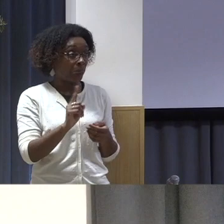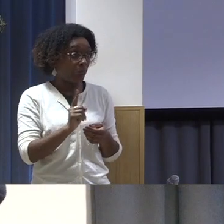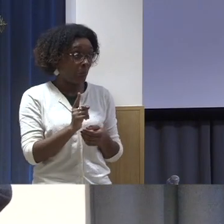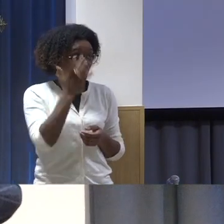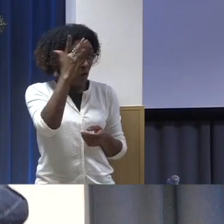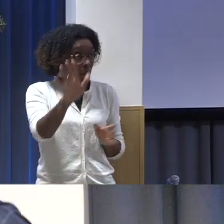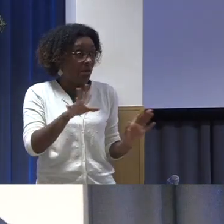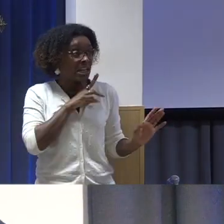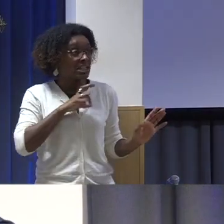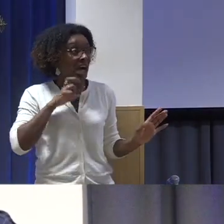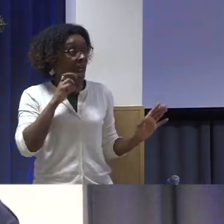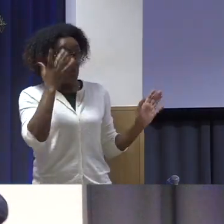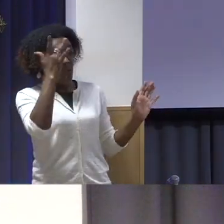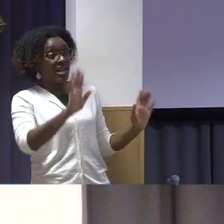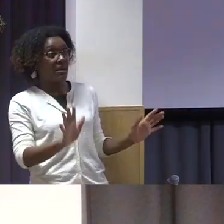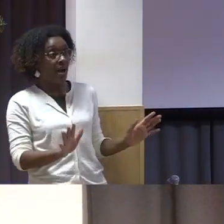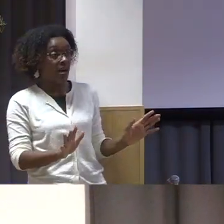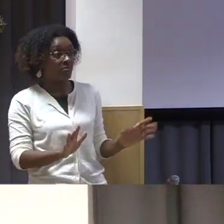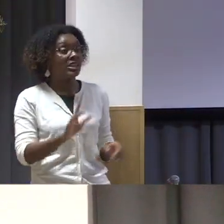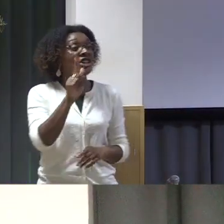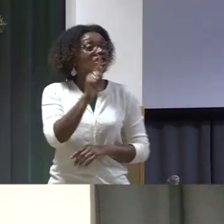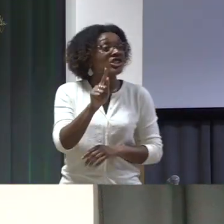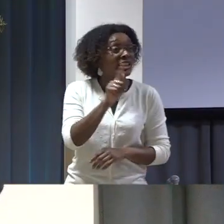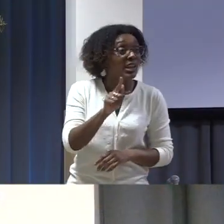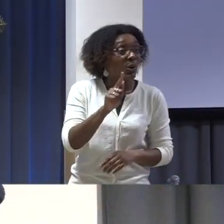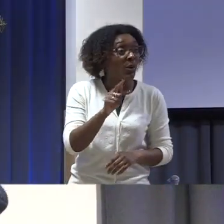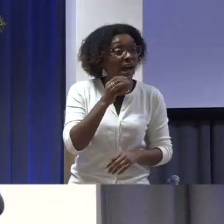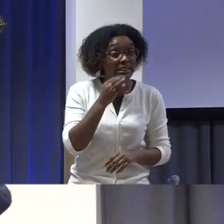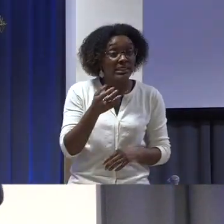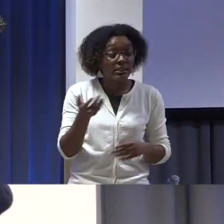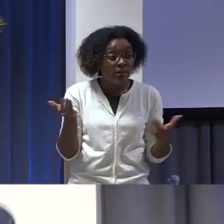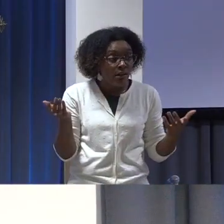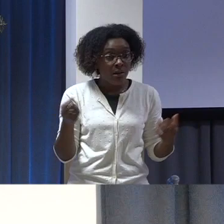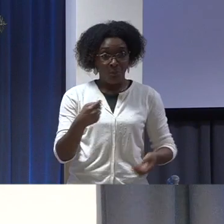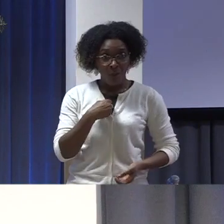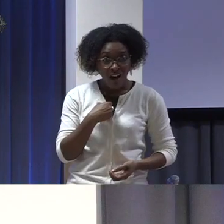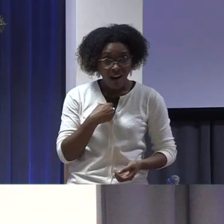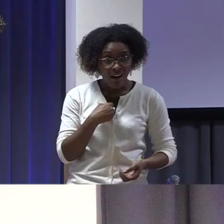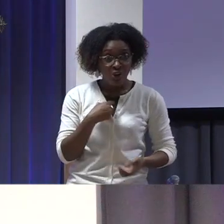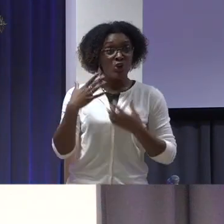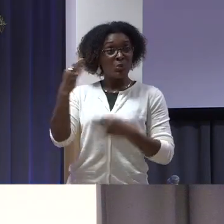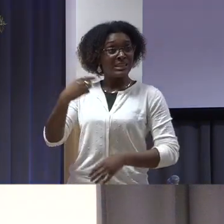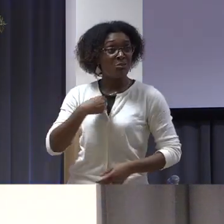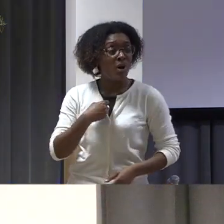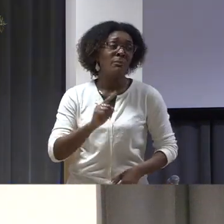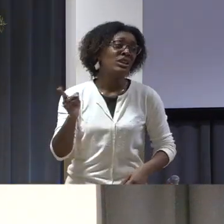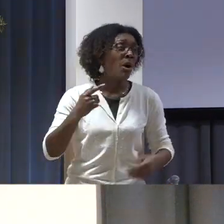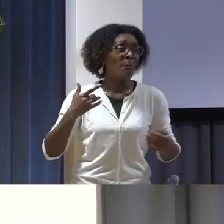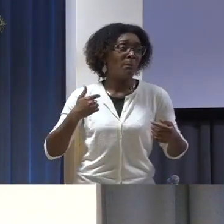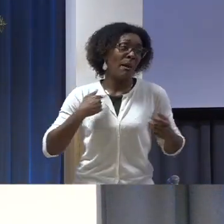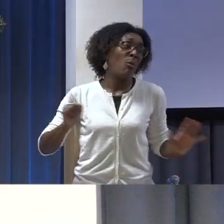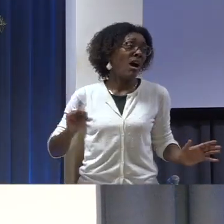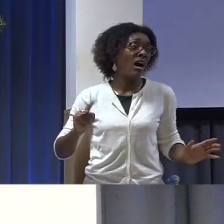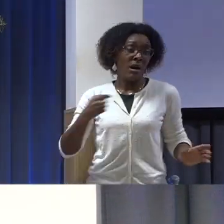et il lui même le dira seniors c cvz le casting que tu te propose n'est pas bon par mois surtout pas moi